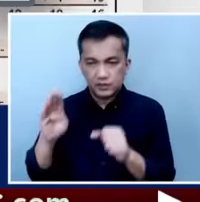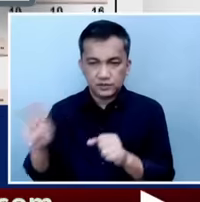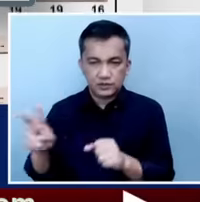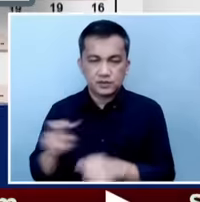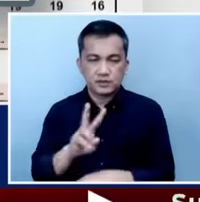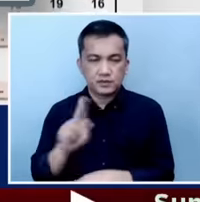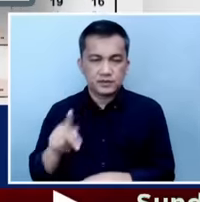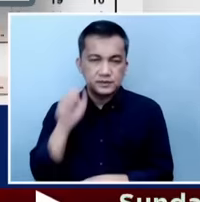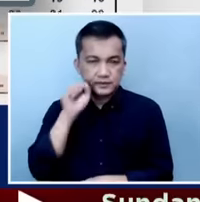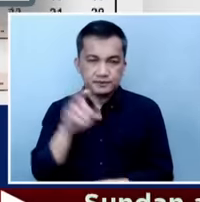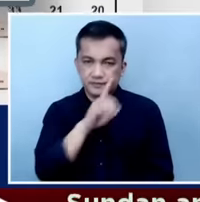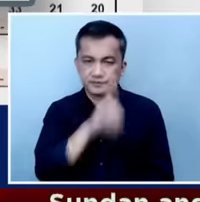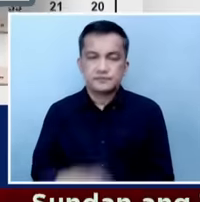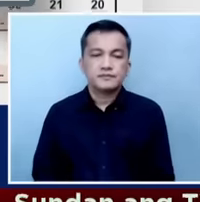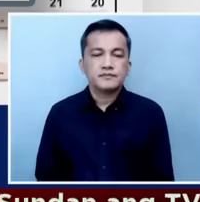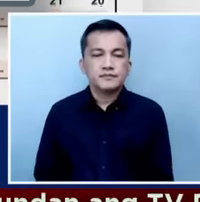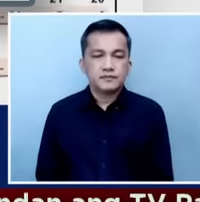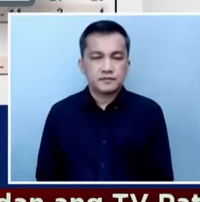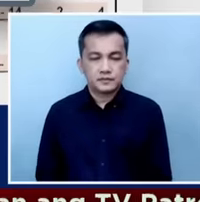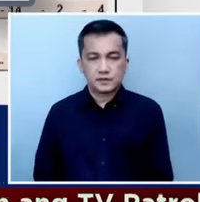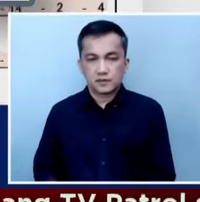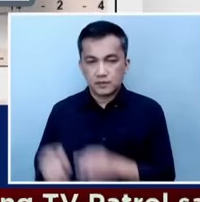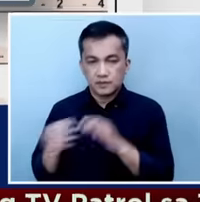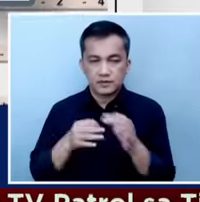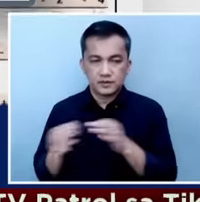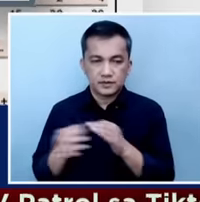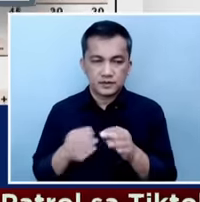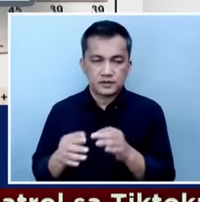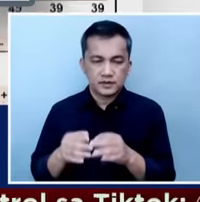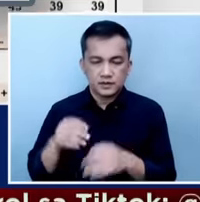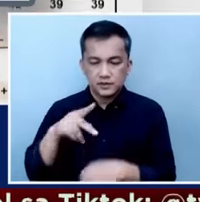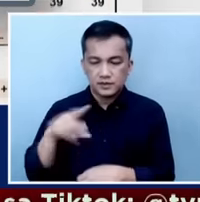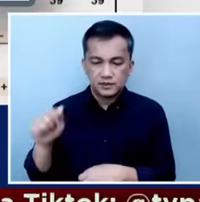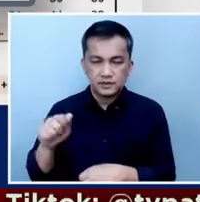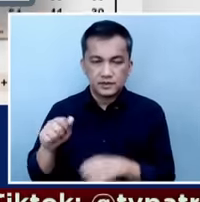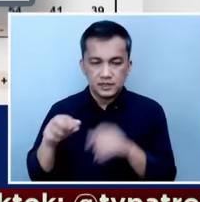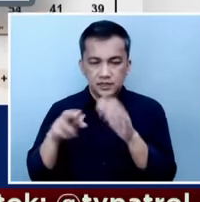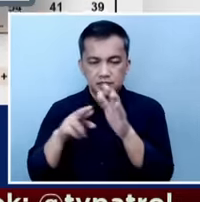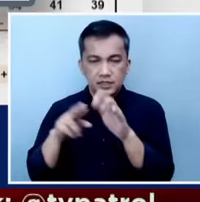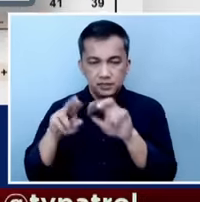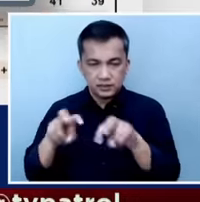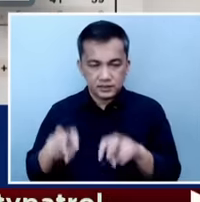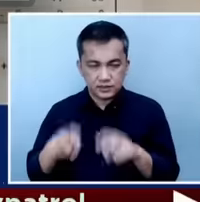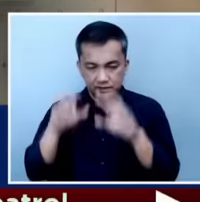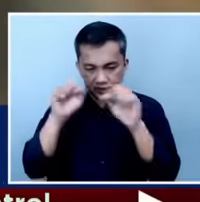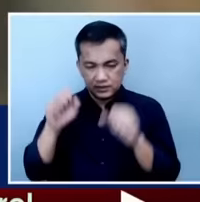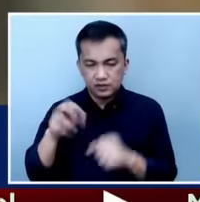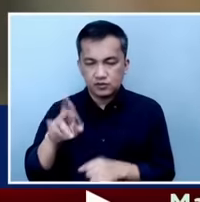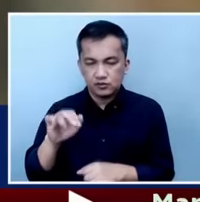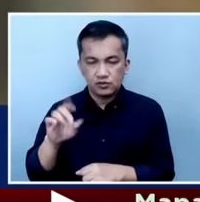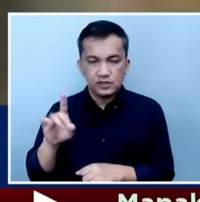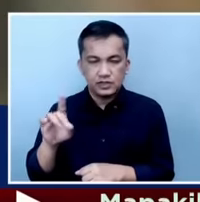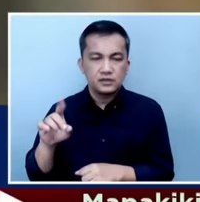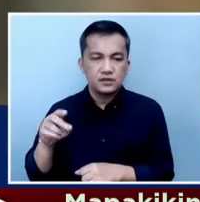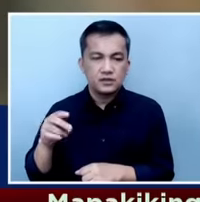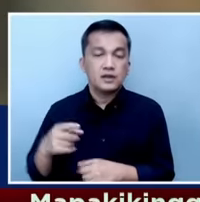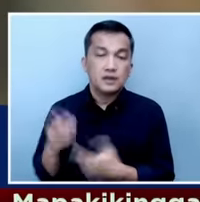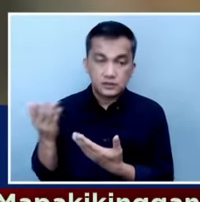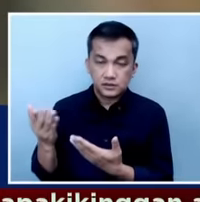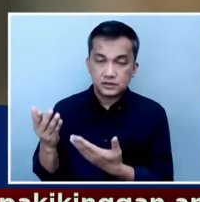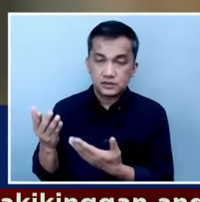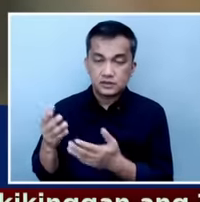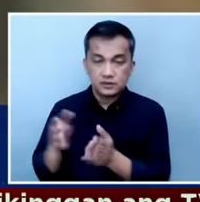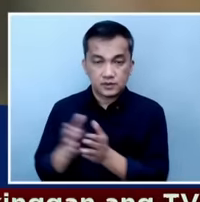President Sara Duterte. May paliwanag dito si Pulse Asia Research President Ronald Holmes. Sa pangkalahatan, mga